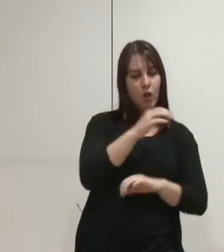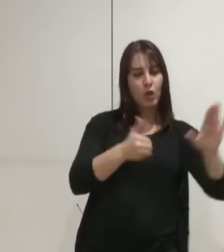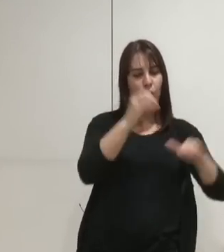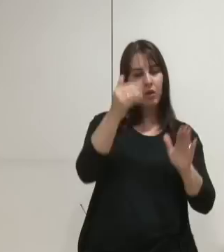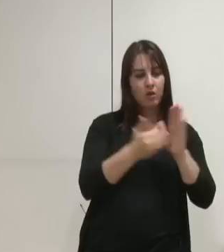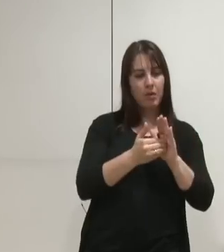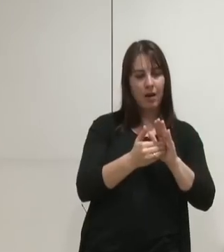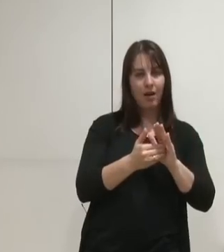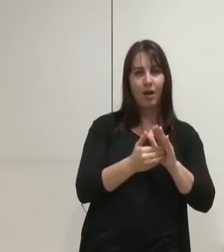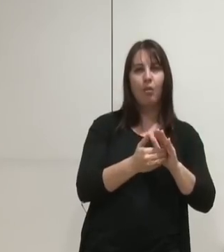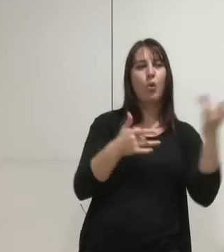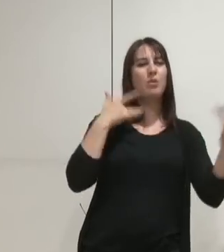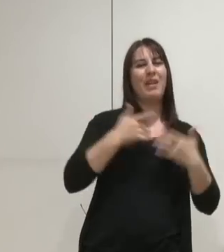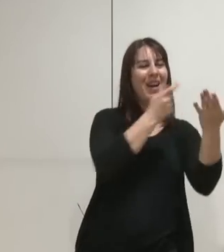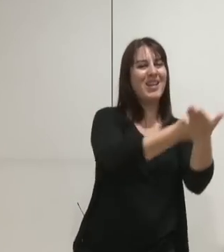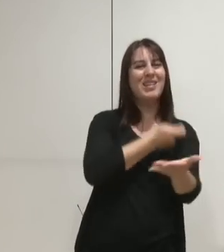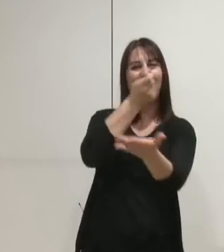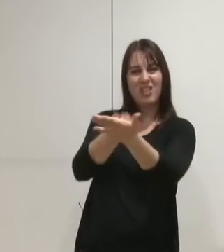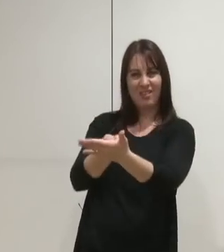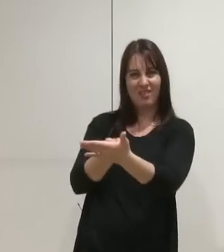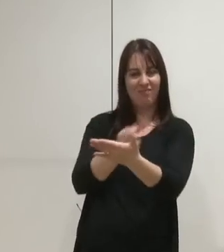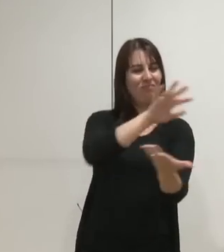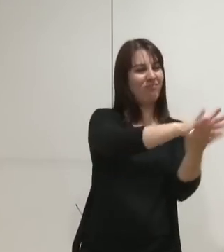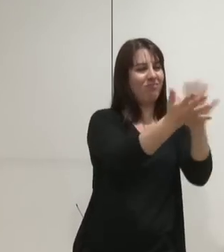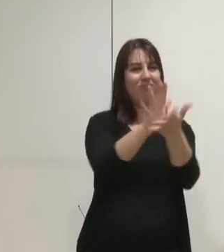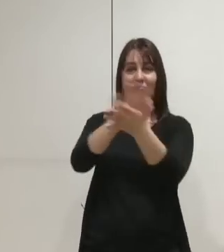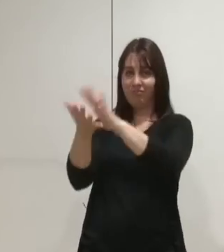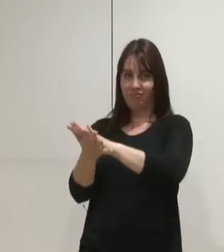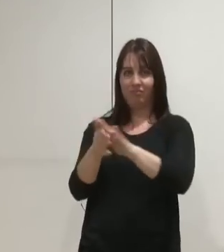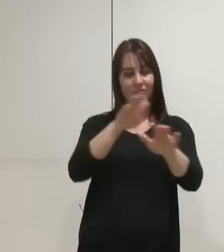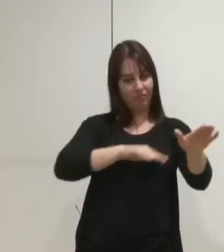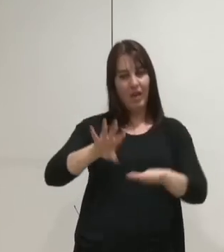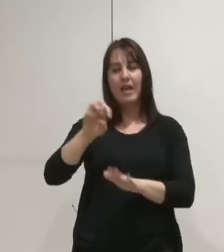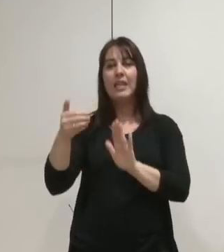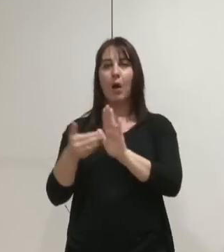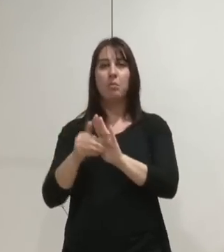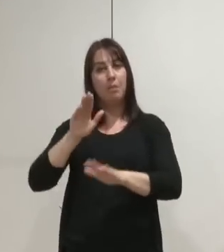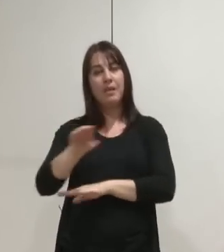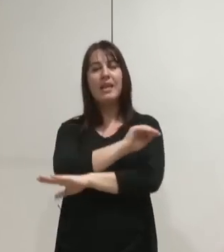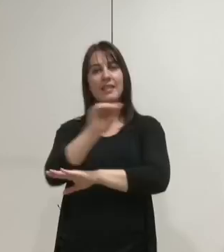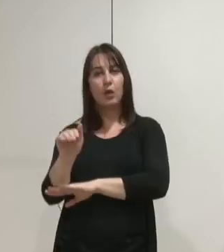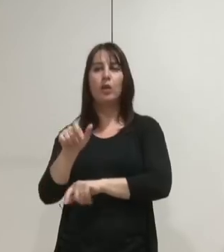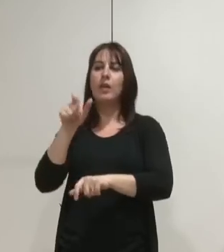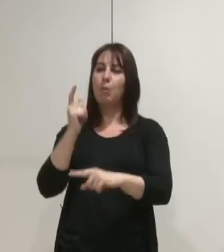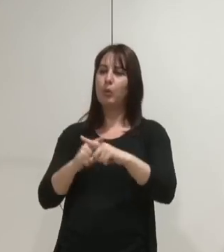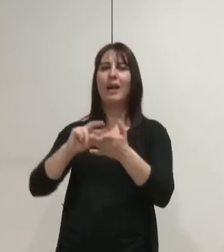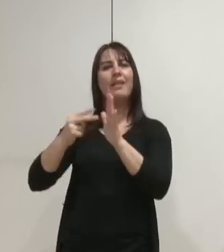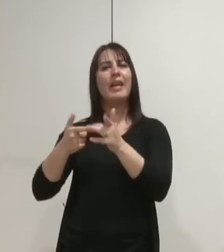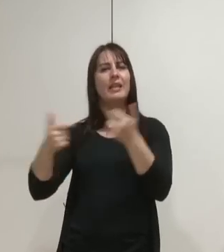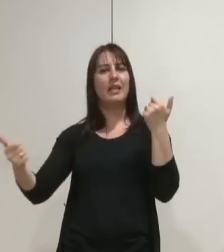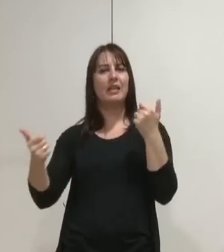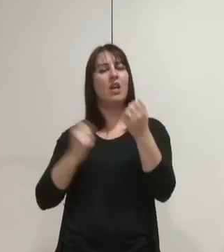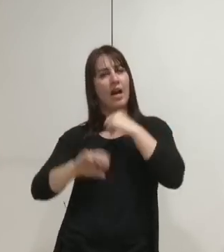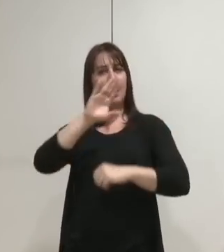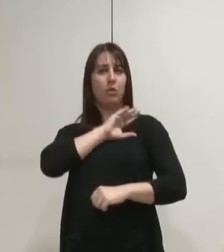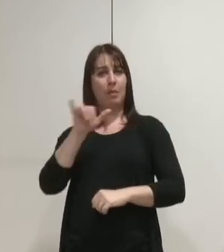marchés de prestation artistique conclu avec les deux associations et 40000 dévolu à la sécurité aux aspects techniques pris en charge par la ville et